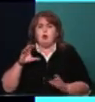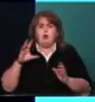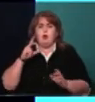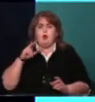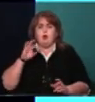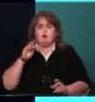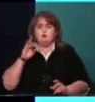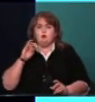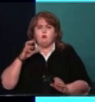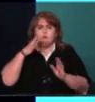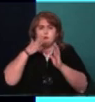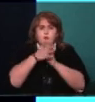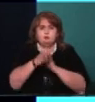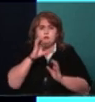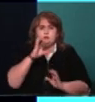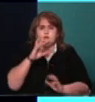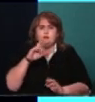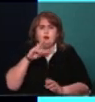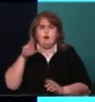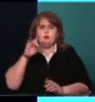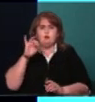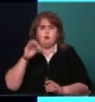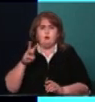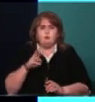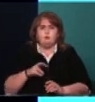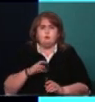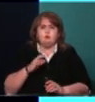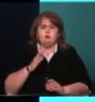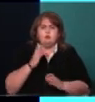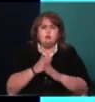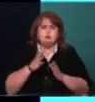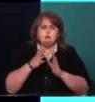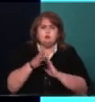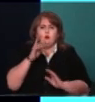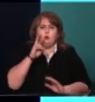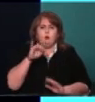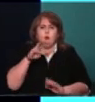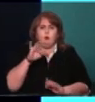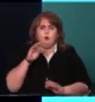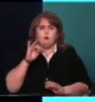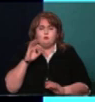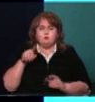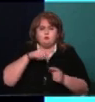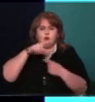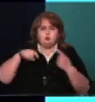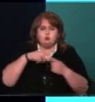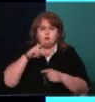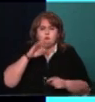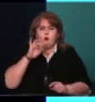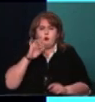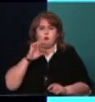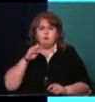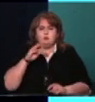он взаимодействует с ядром. Мы знаем, есть кулоновское взаимодействие, также он, вращаясь по орбите,